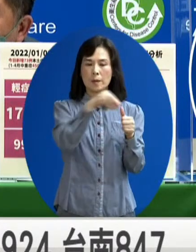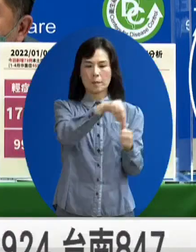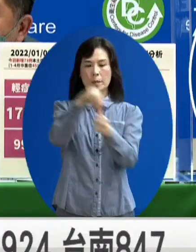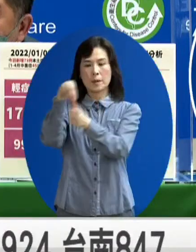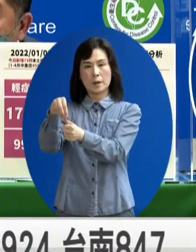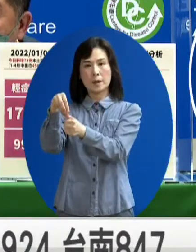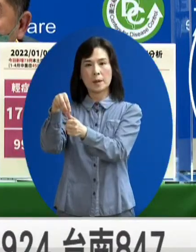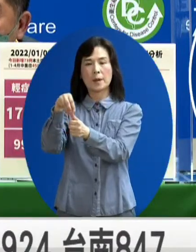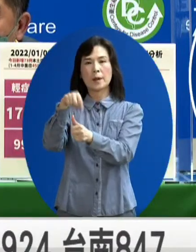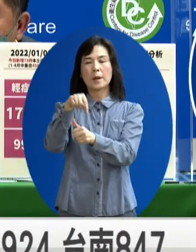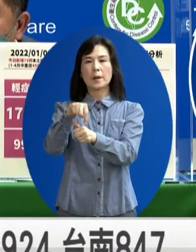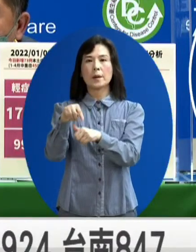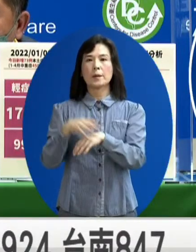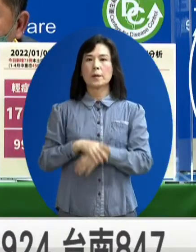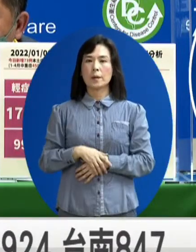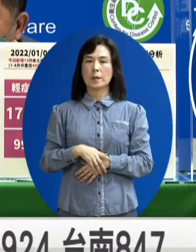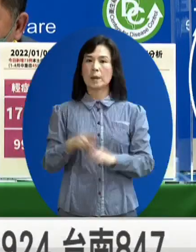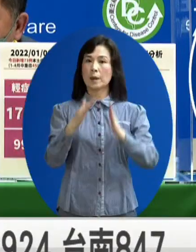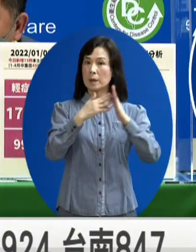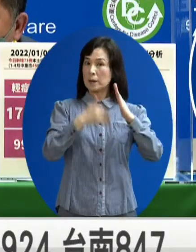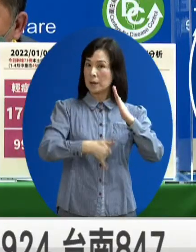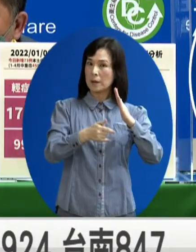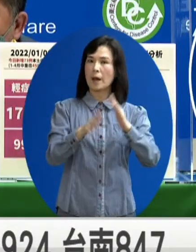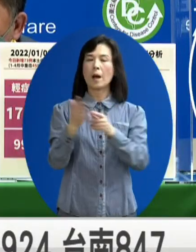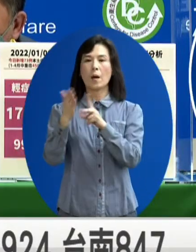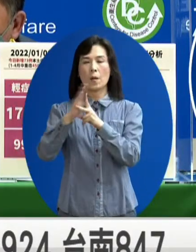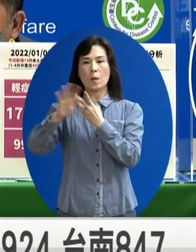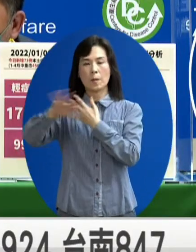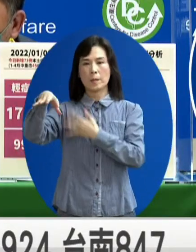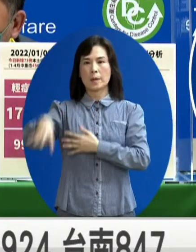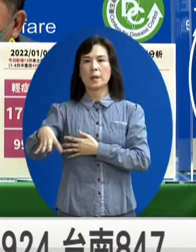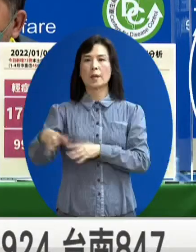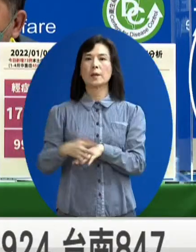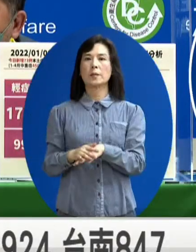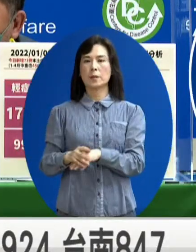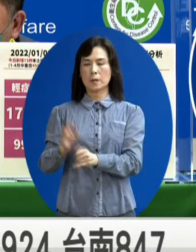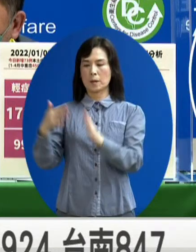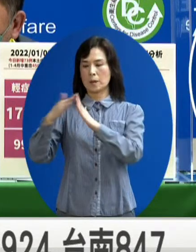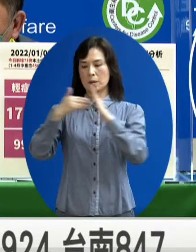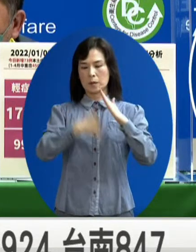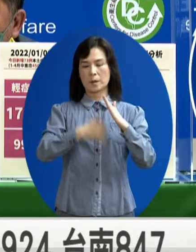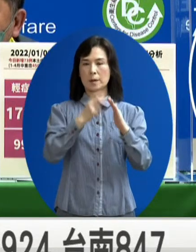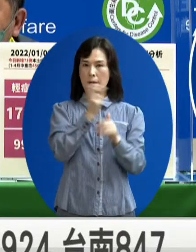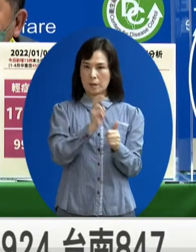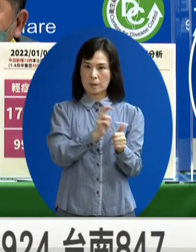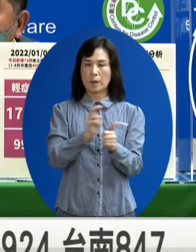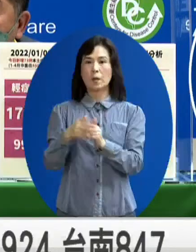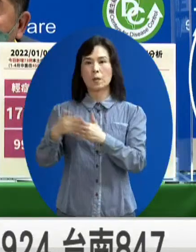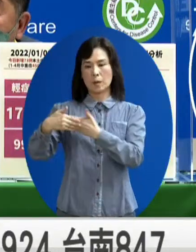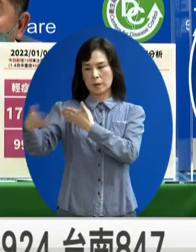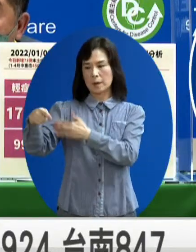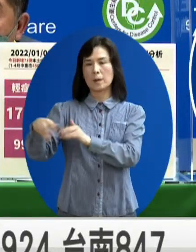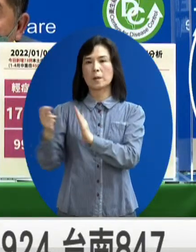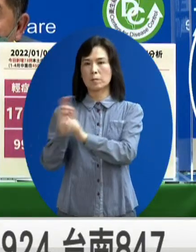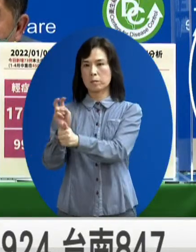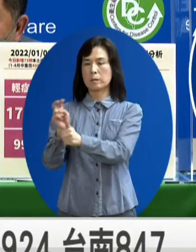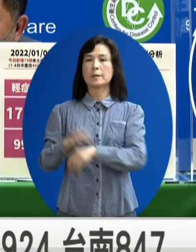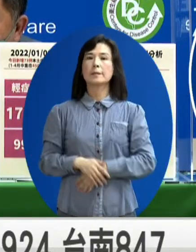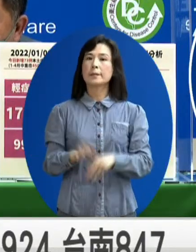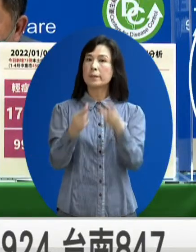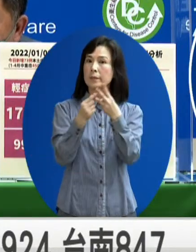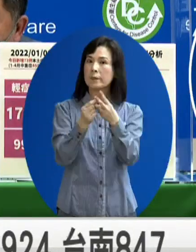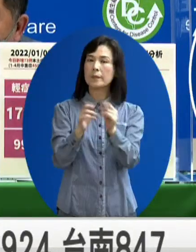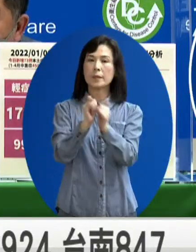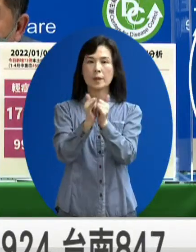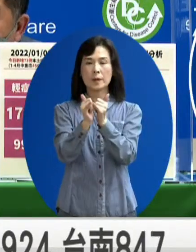流原则，请个案于住家或其他指定处所进行居家照护或隔离照护。第3，民